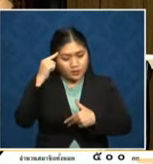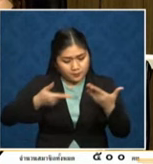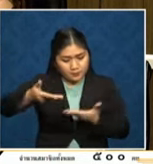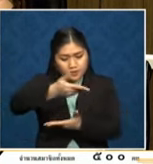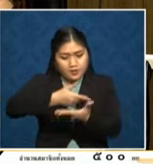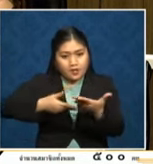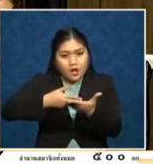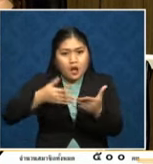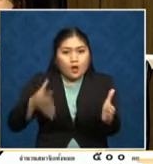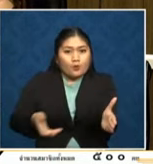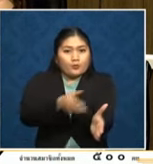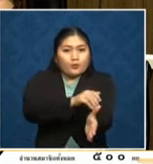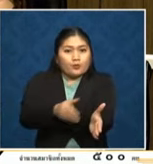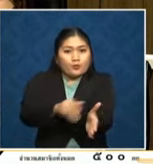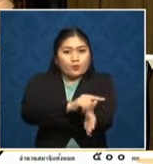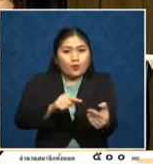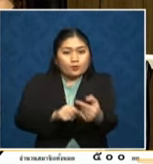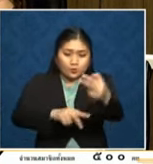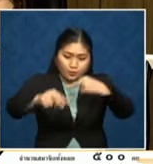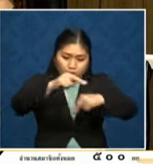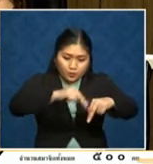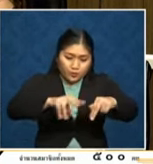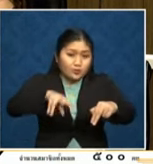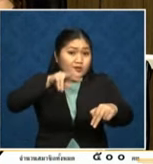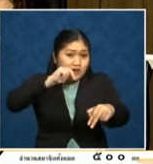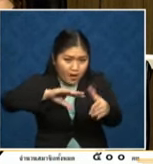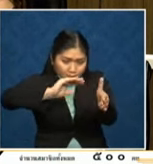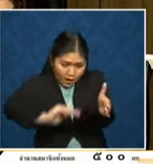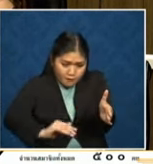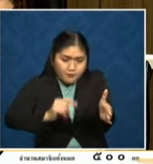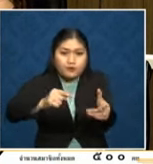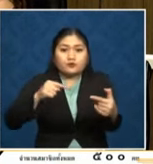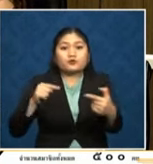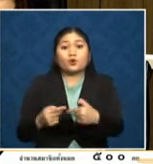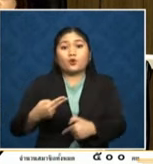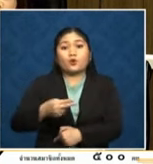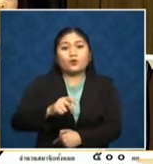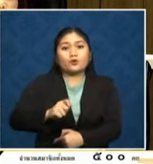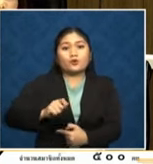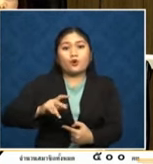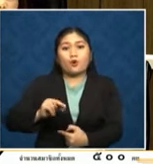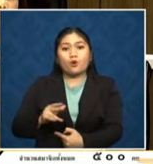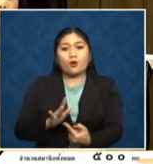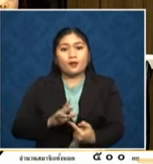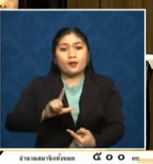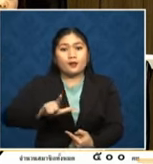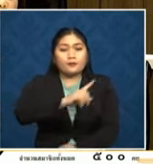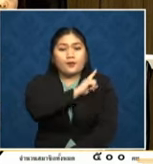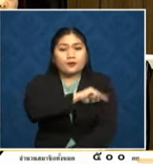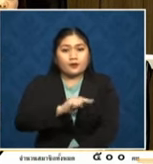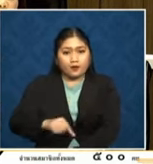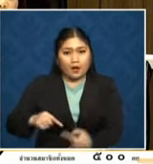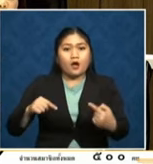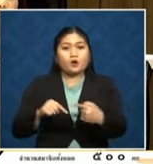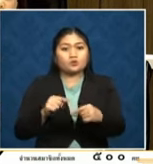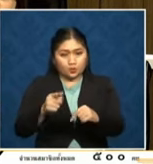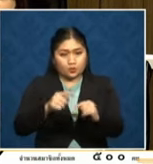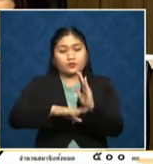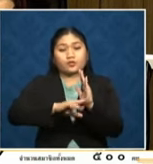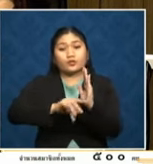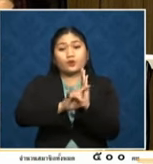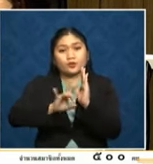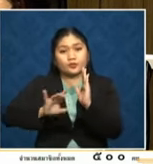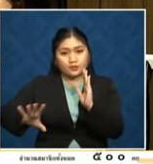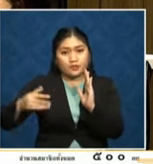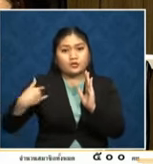อกหรือทำโครงการอนุรักษ์ฟื้นฟูแหล่งน้ำในพื้นที่หนองเล็บขาวหมู่ที่3ตำบลหนองมืนฐานอำเภออัสสามารถจังหวัดร้อยเ